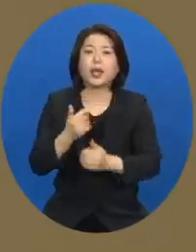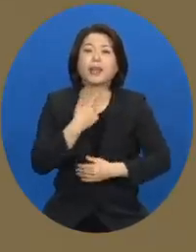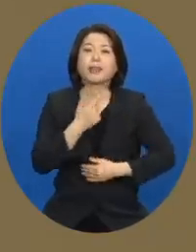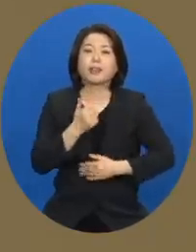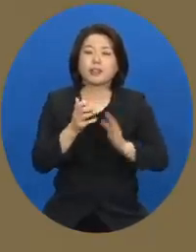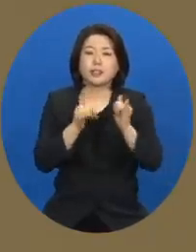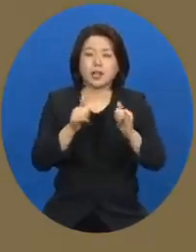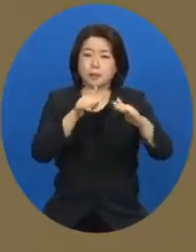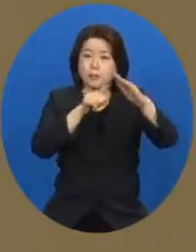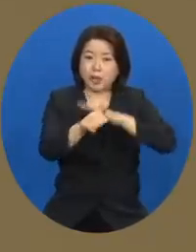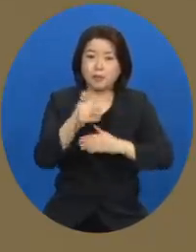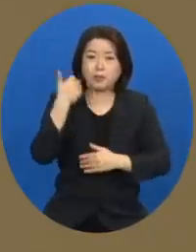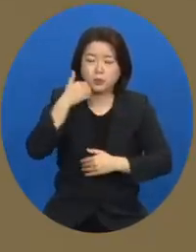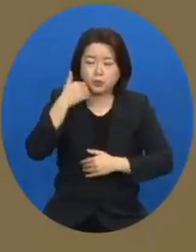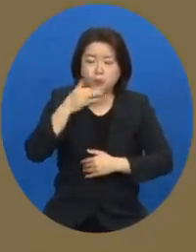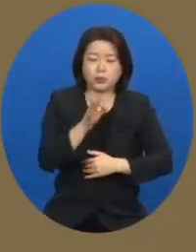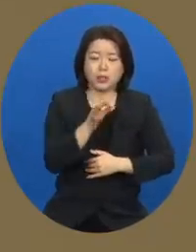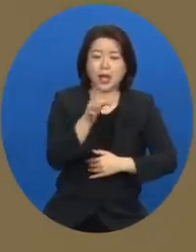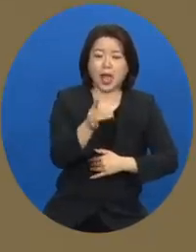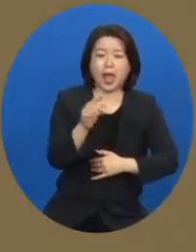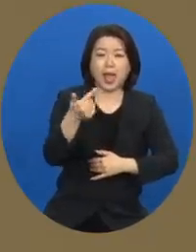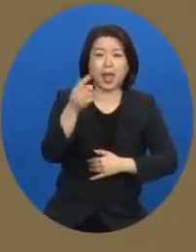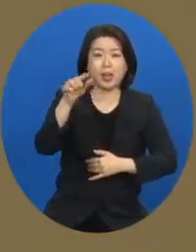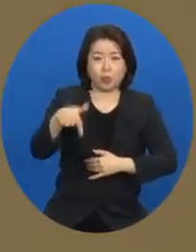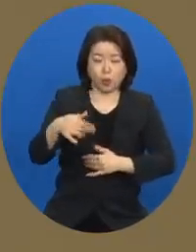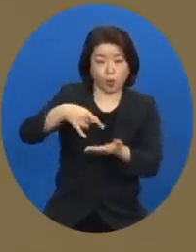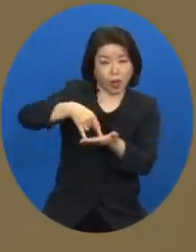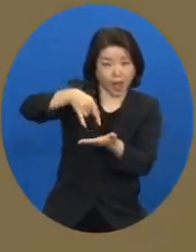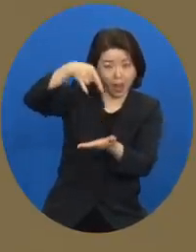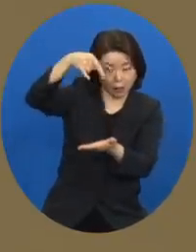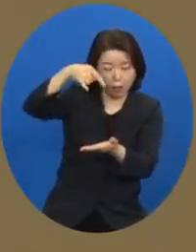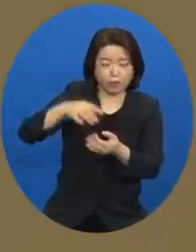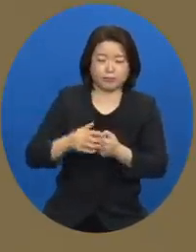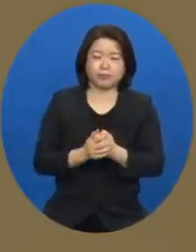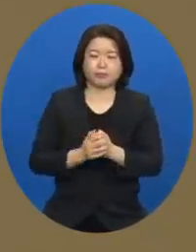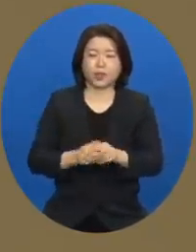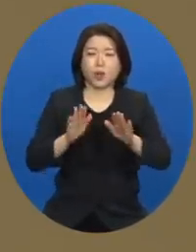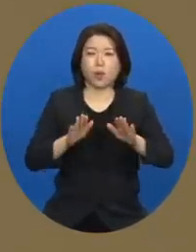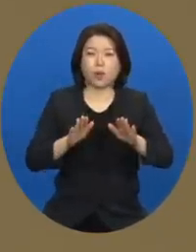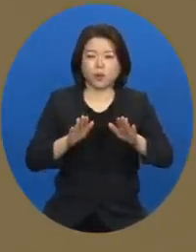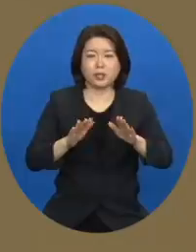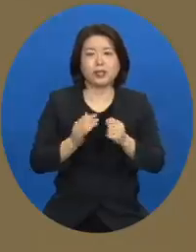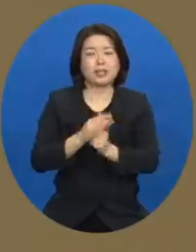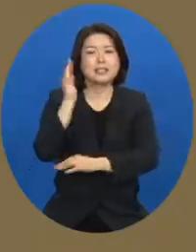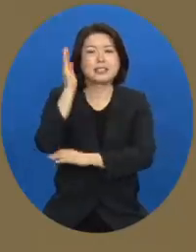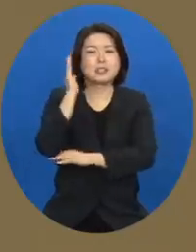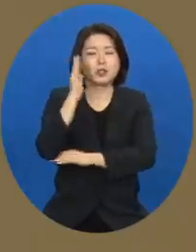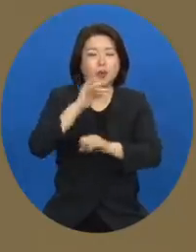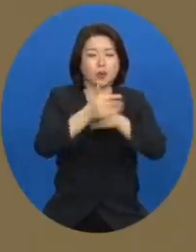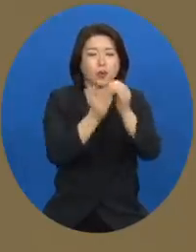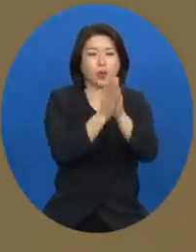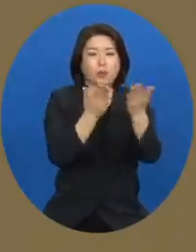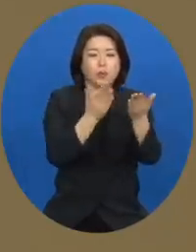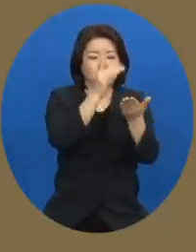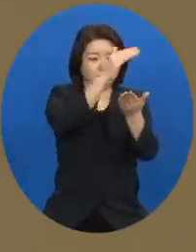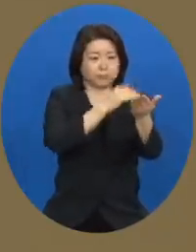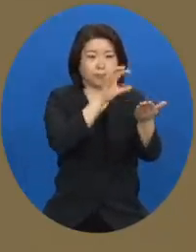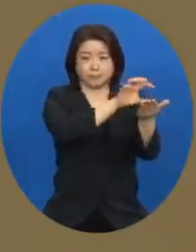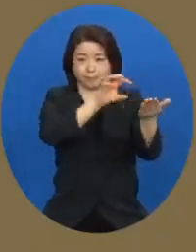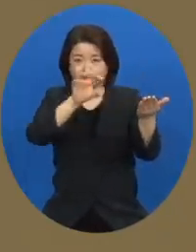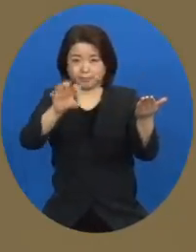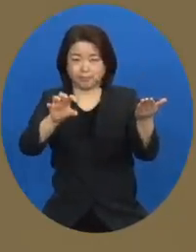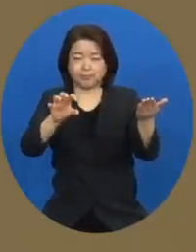대표적인 사람이 에녹입니다. 그래서 오늘 위즈데이 주일에 설교의 본문을 에녹에